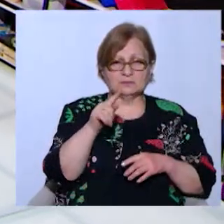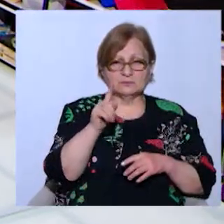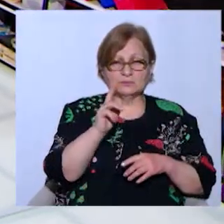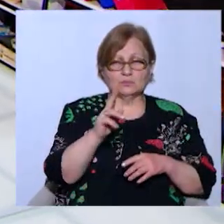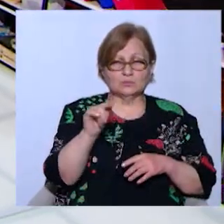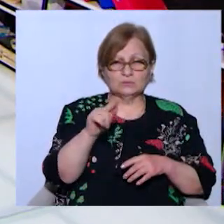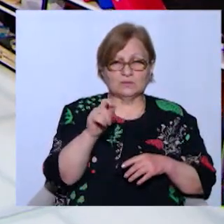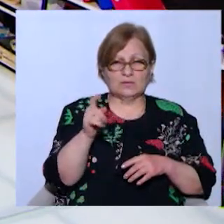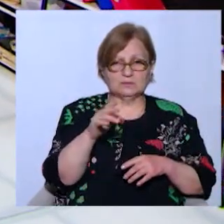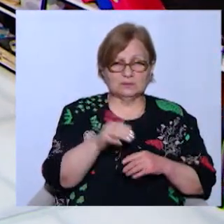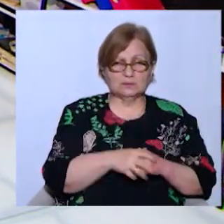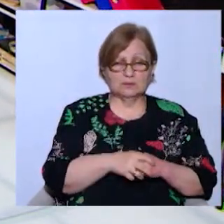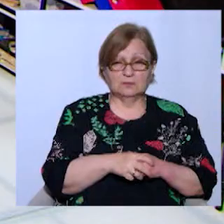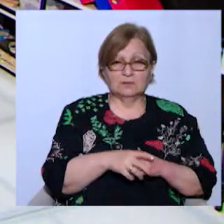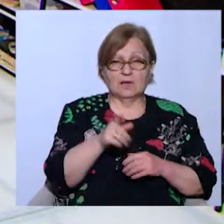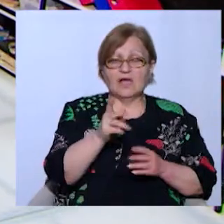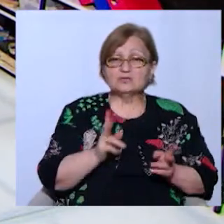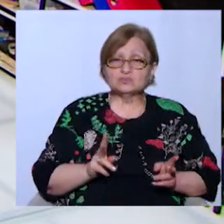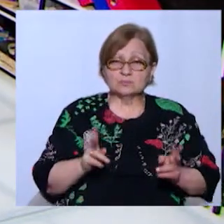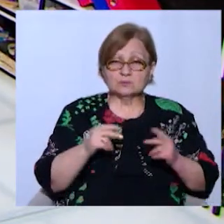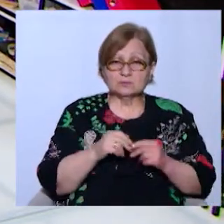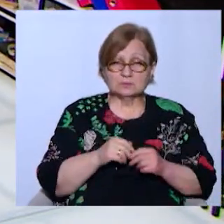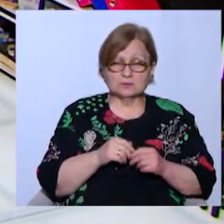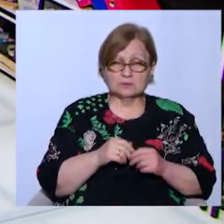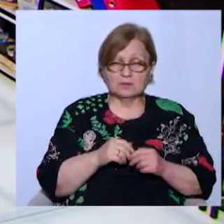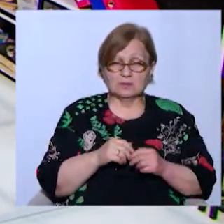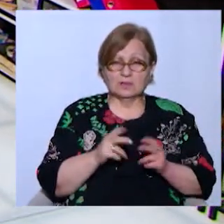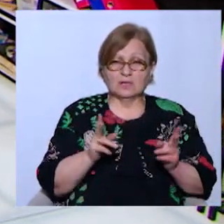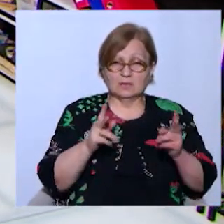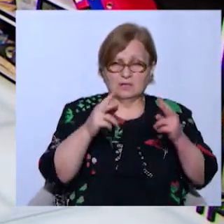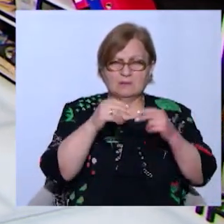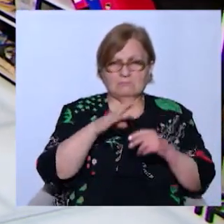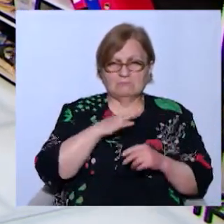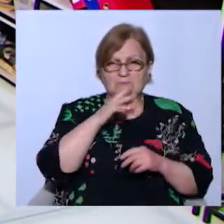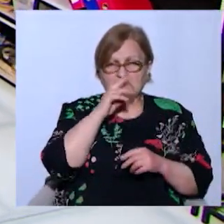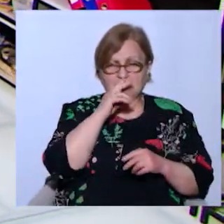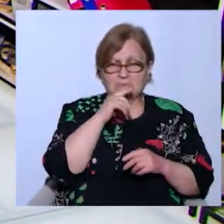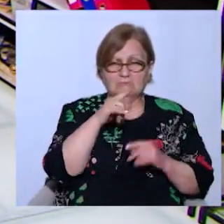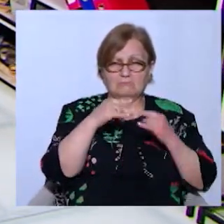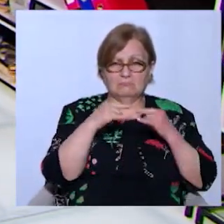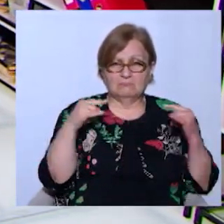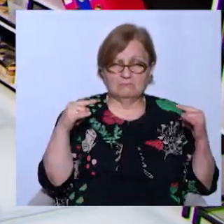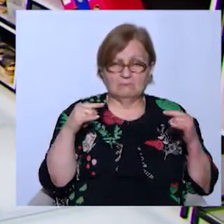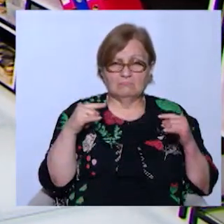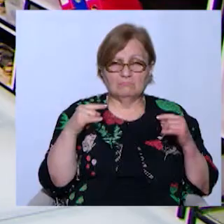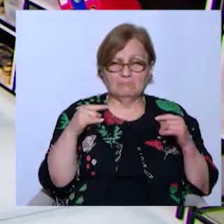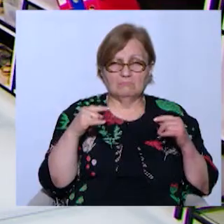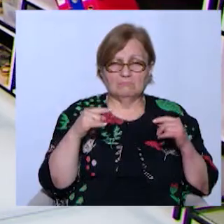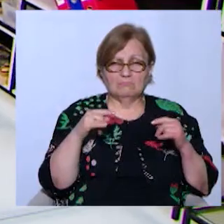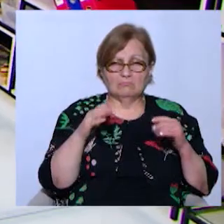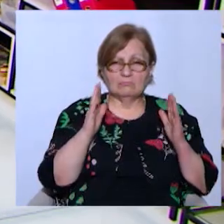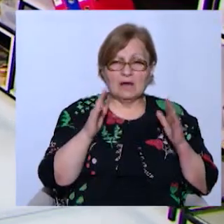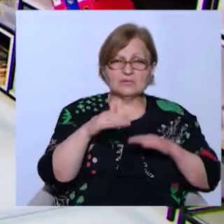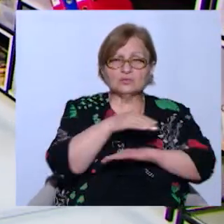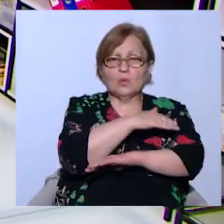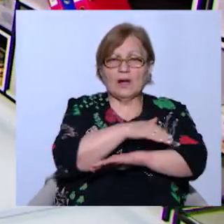გარეთ. აი ეს რომ ამოვჭრა, ეშლებათ ხოლმე და მართკუთხედი, სამკუთხედი გონიათ ხოლმე მარტო